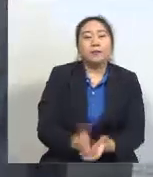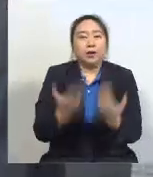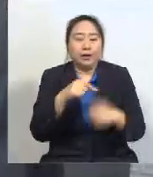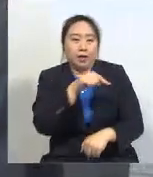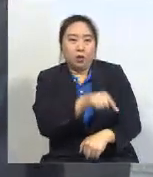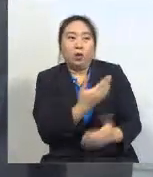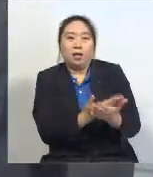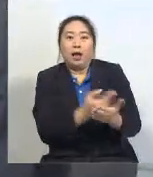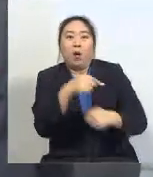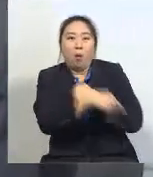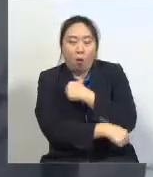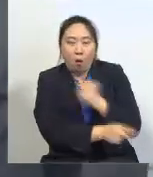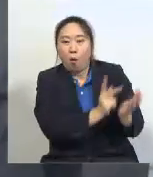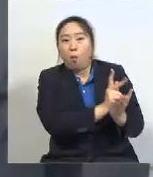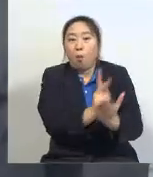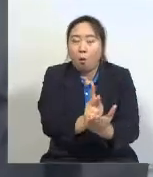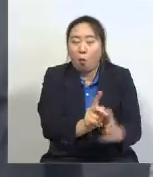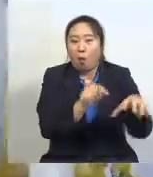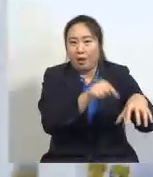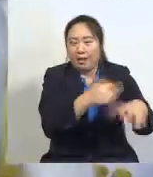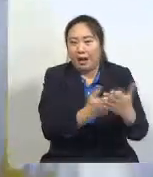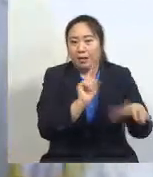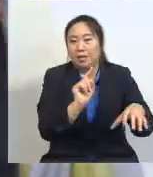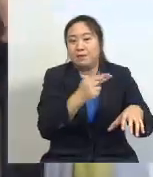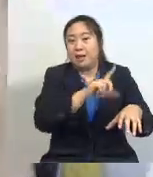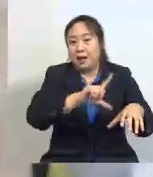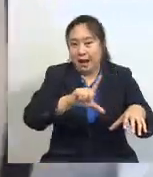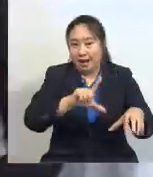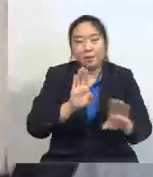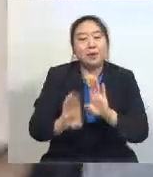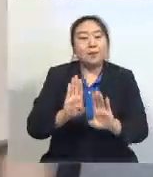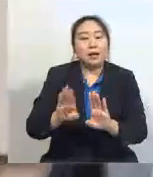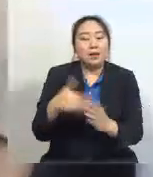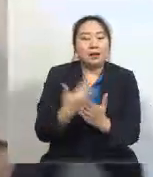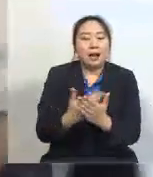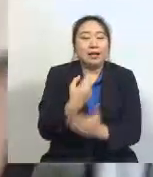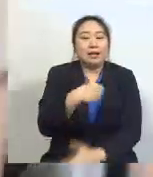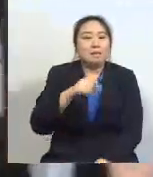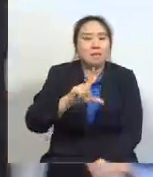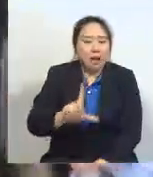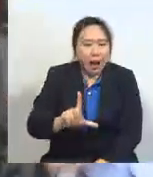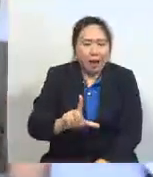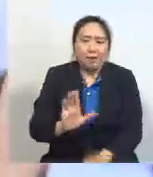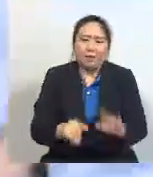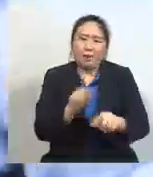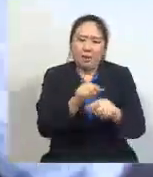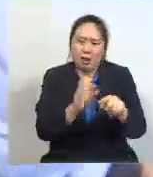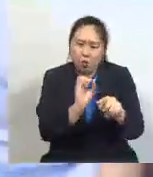งไทยปล่อยกู้เครือกฤษฎามหานครประมาณ 10,000 ล้านบาทเมื่อเทียบกับเงิน10ล้านบาทคิดเป็นร้อยละ